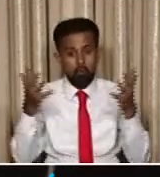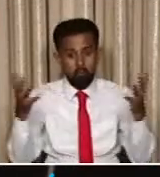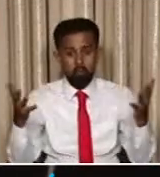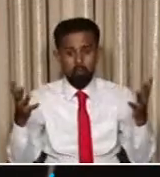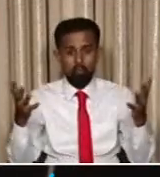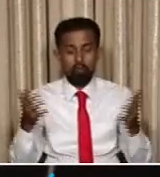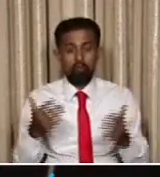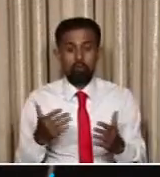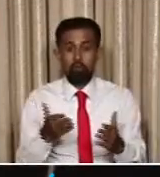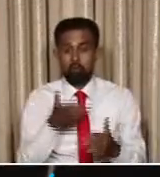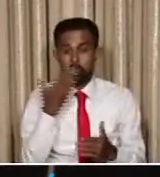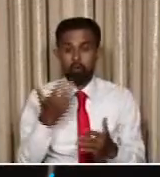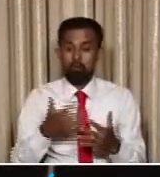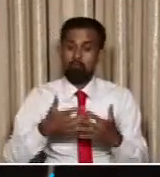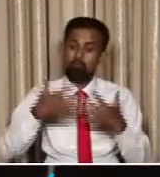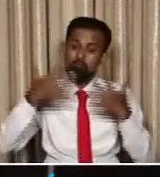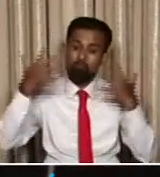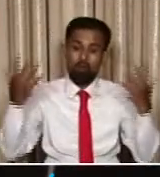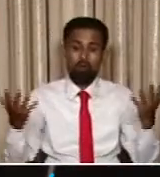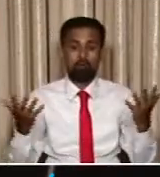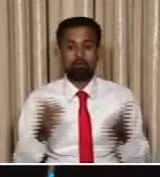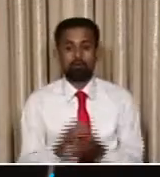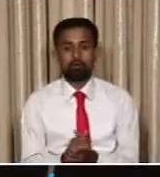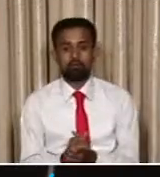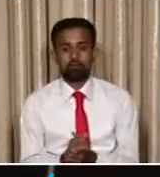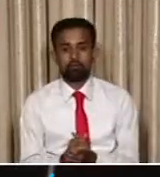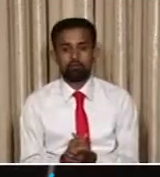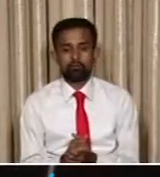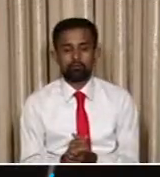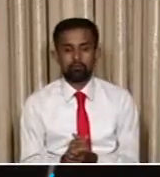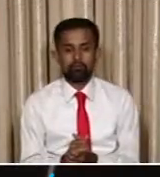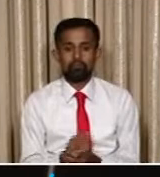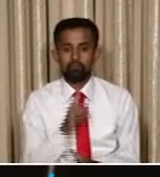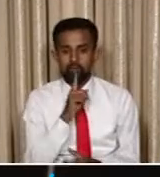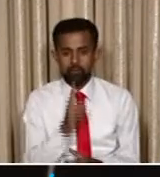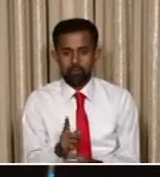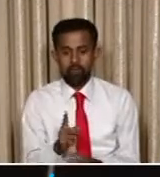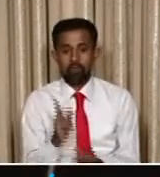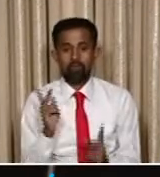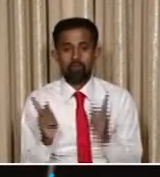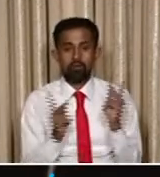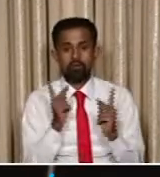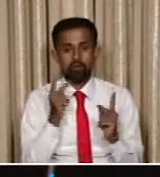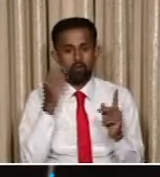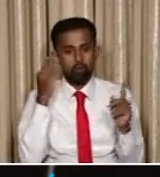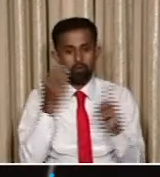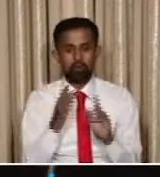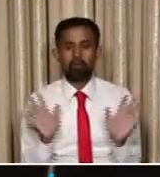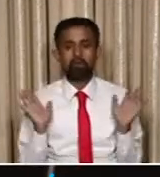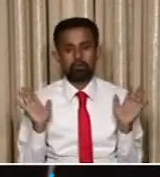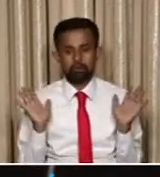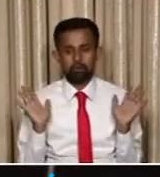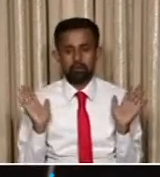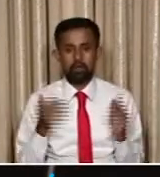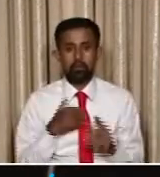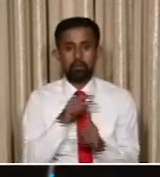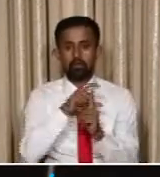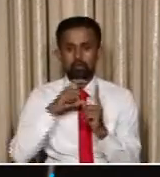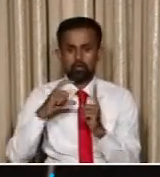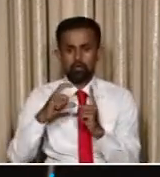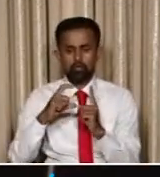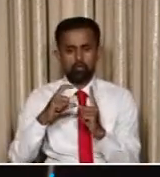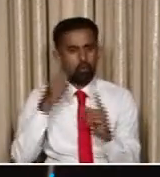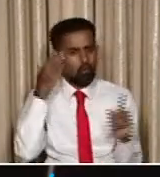කළ හැකි දේ අප්‍රමාණයි මේ රටේ මට කියන්න තියෙන සංචාරකයේ ගැන ගත්තොත් එච්චරයි අපේ සංස්කෘතිය ගැන